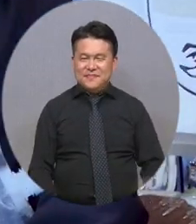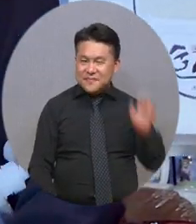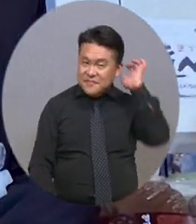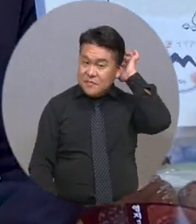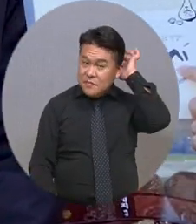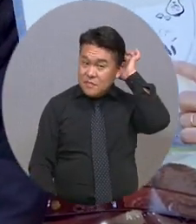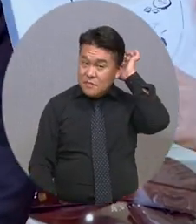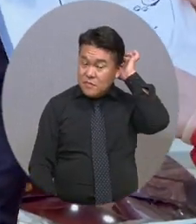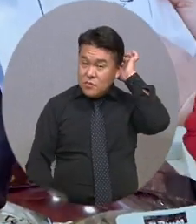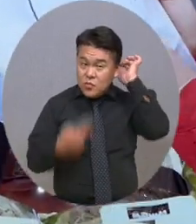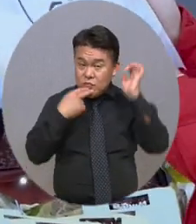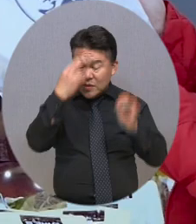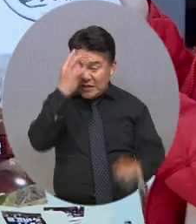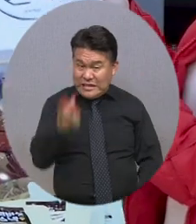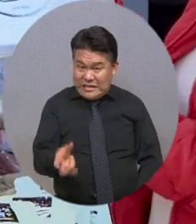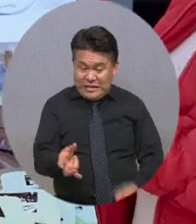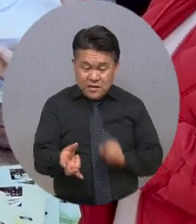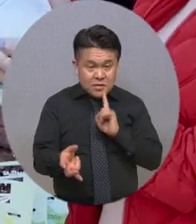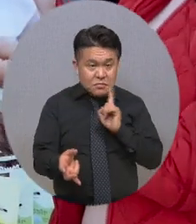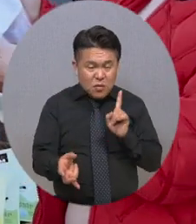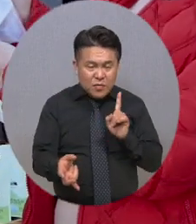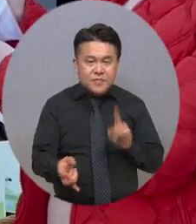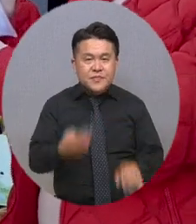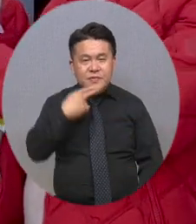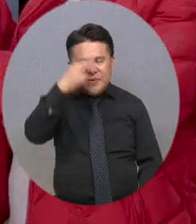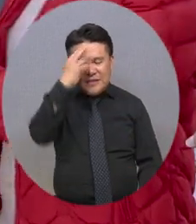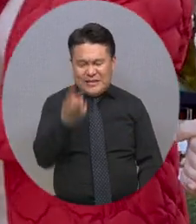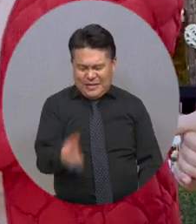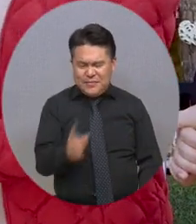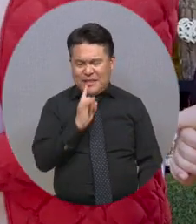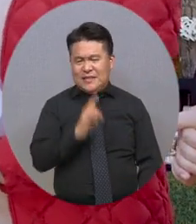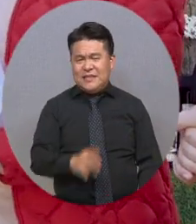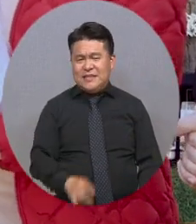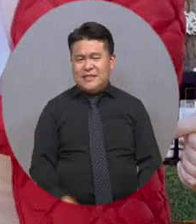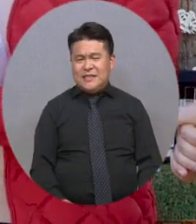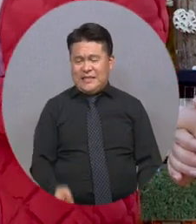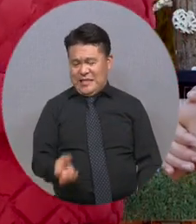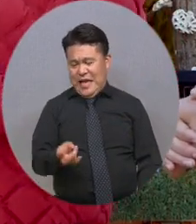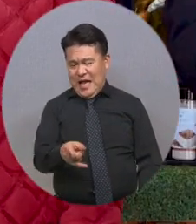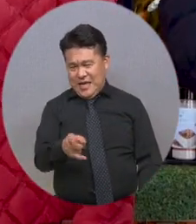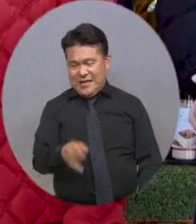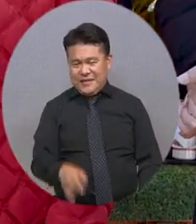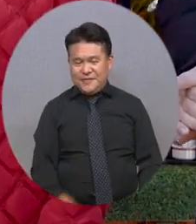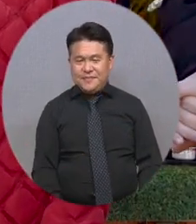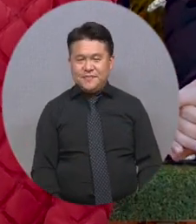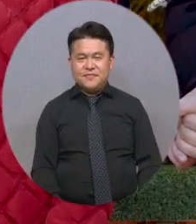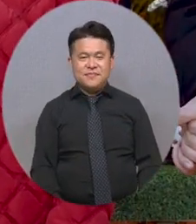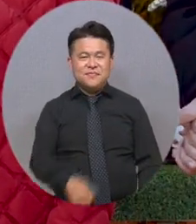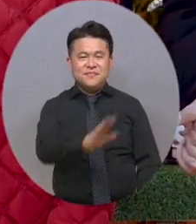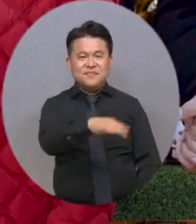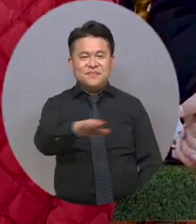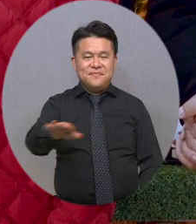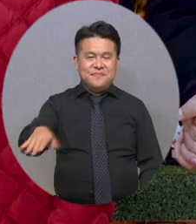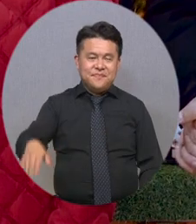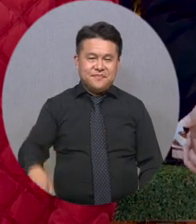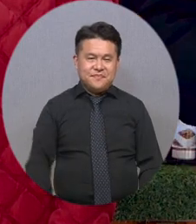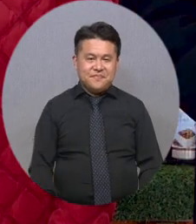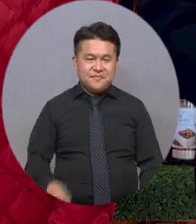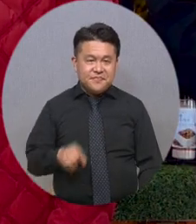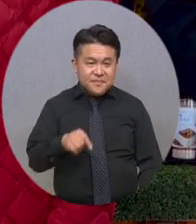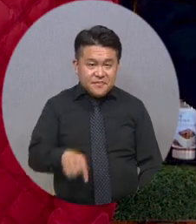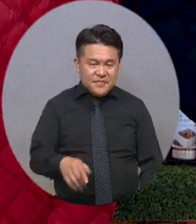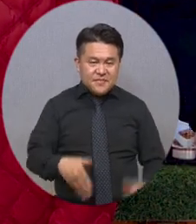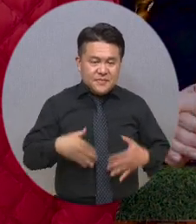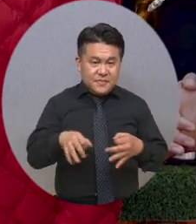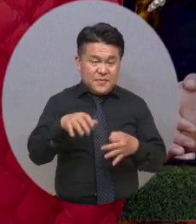여기 술씨라고 써 있는데 술씨가 뭐예요? 술의 씨야, 씨다 이게. 아, 술의 씨야. 이거는 이게